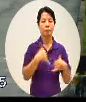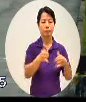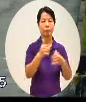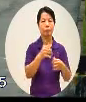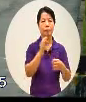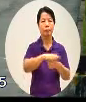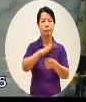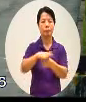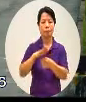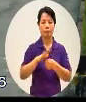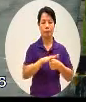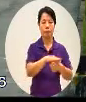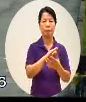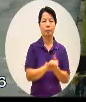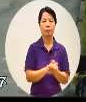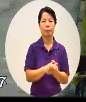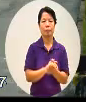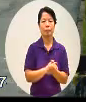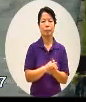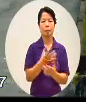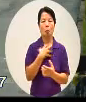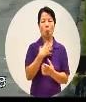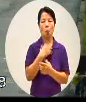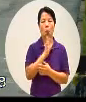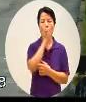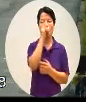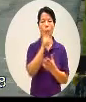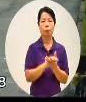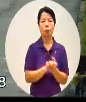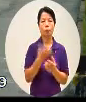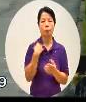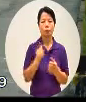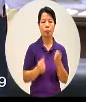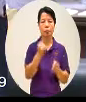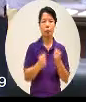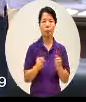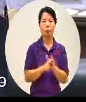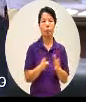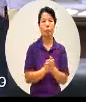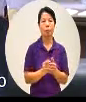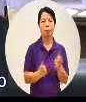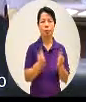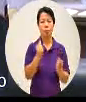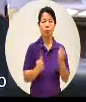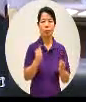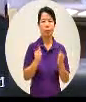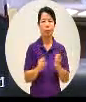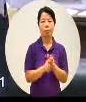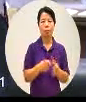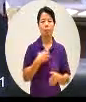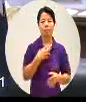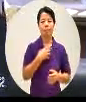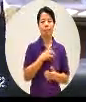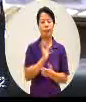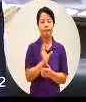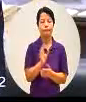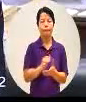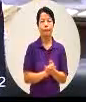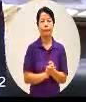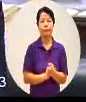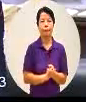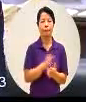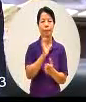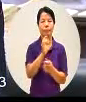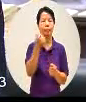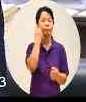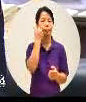颠波噶哈，有够恐怖的啊！嘿，我塞车啊，塞过这，一边塞着，一边心内在骂啊！啊，这骂什么